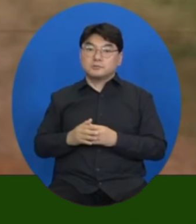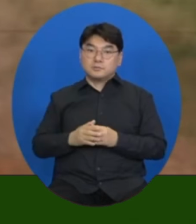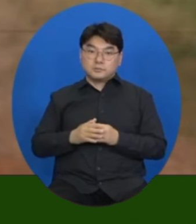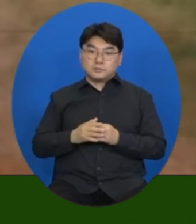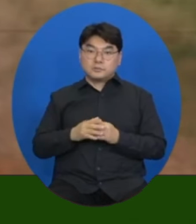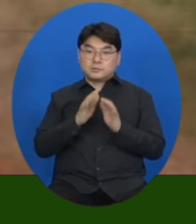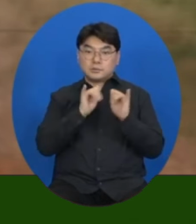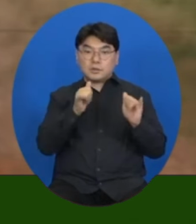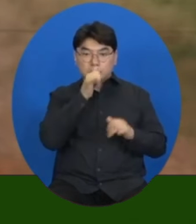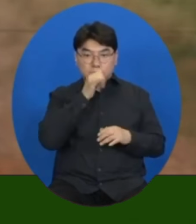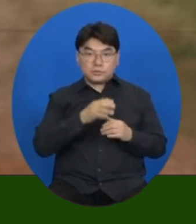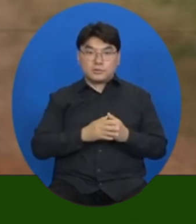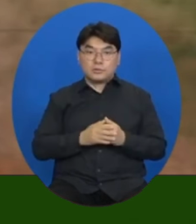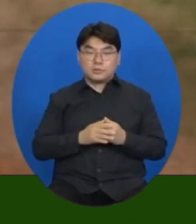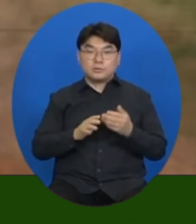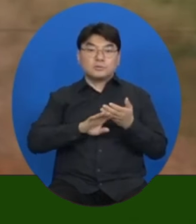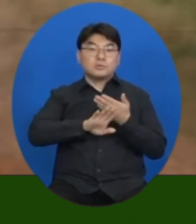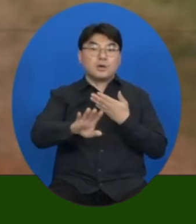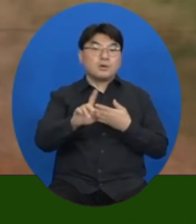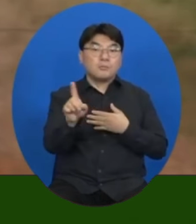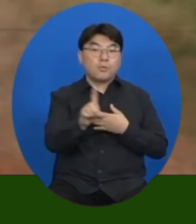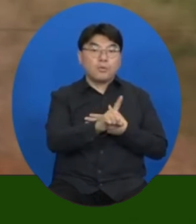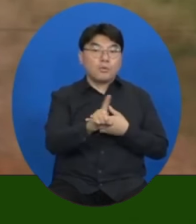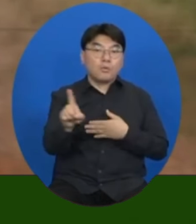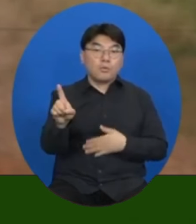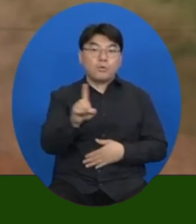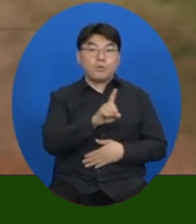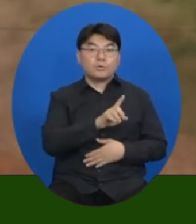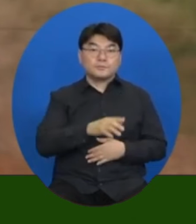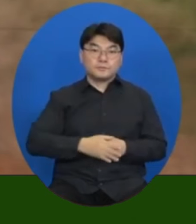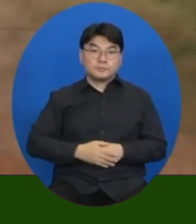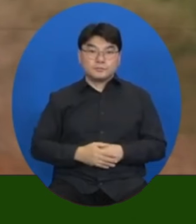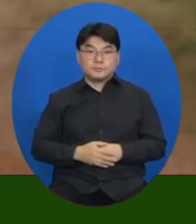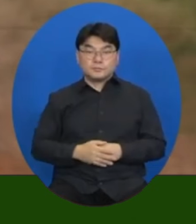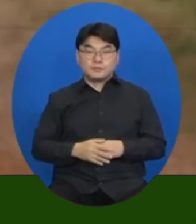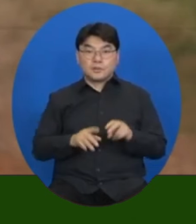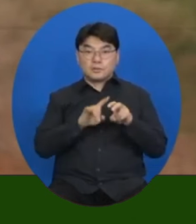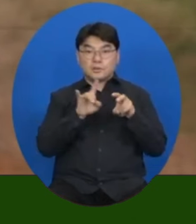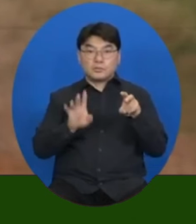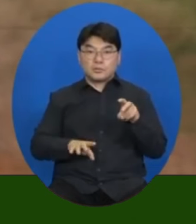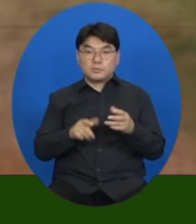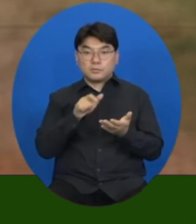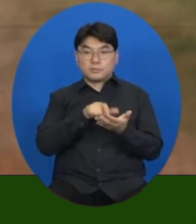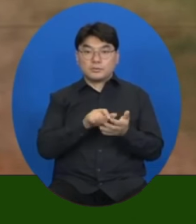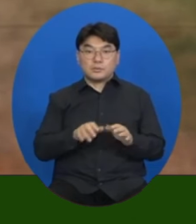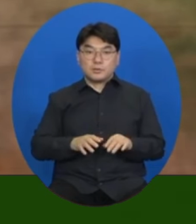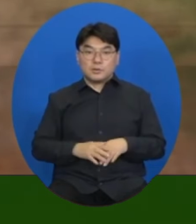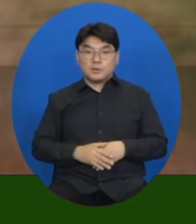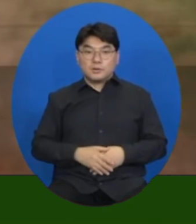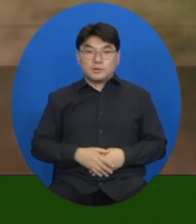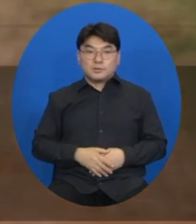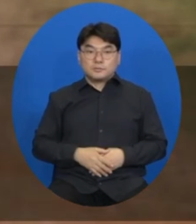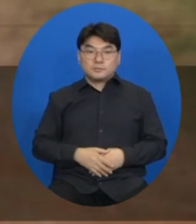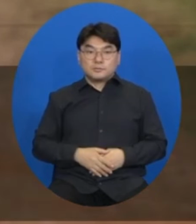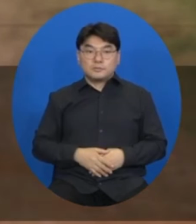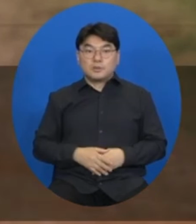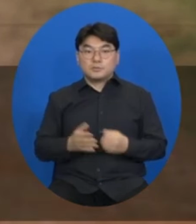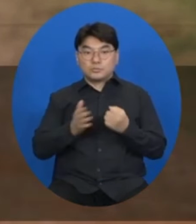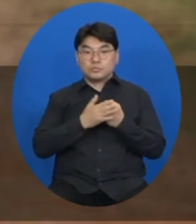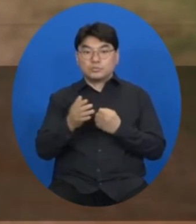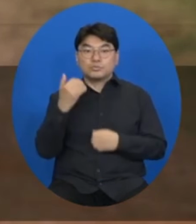나는지를 이미 말씀하셨어요 마태복음 7장이 24절에